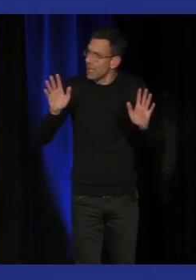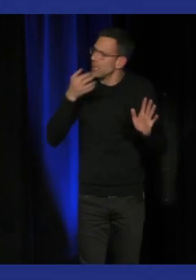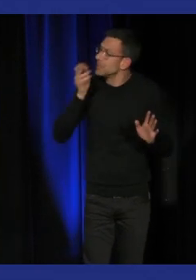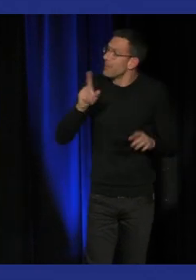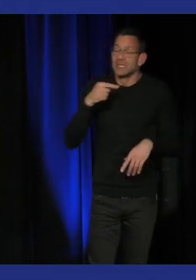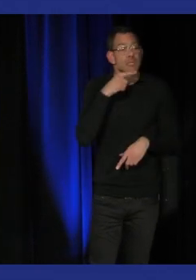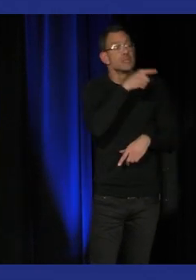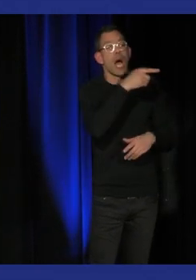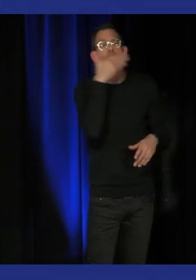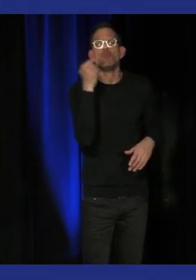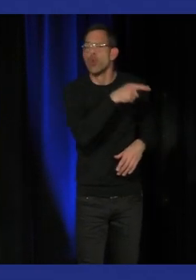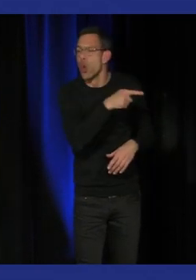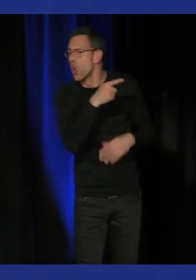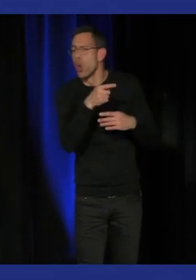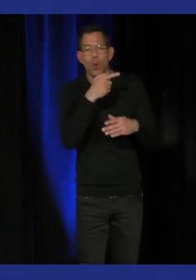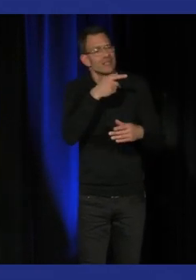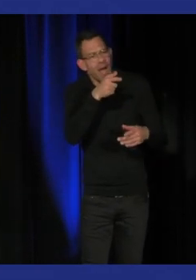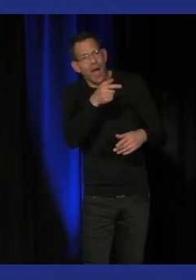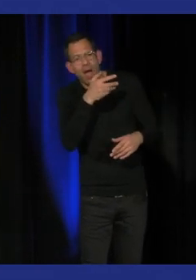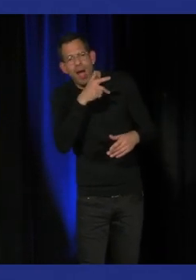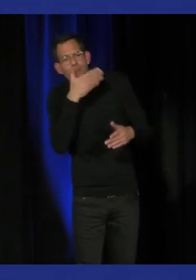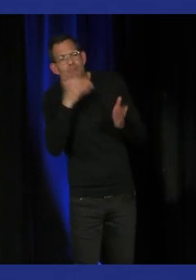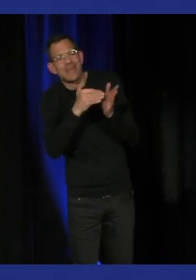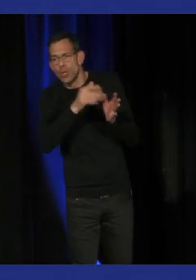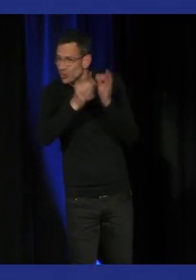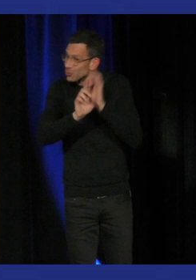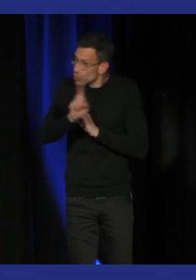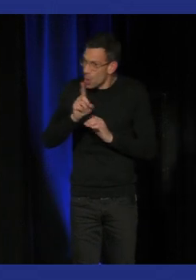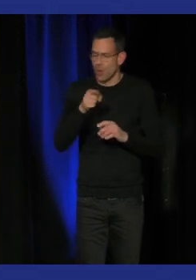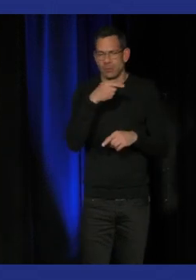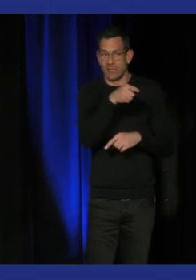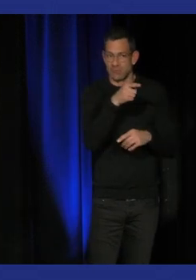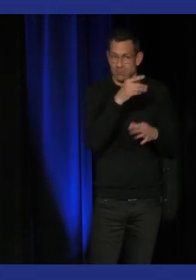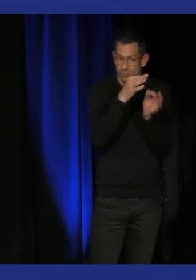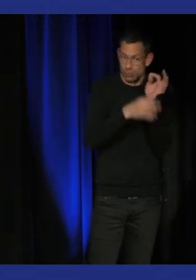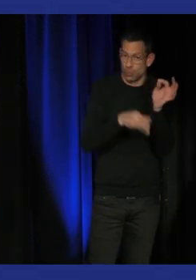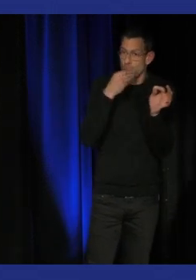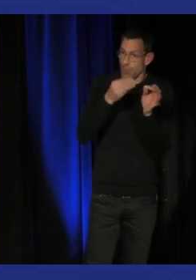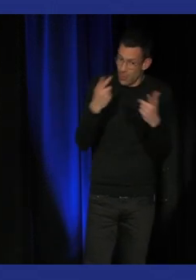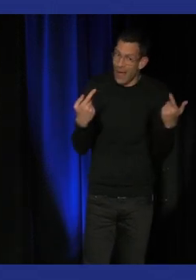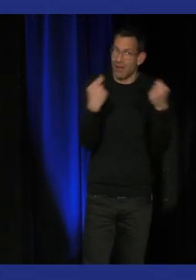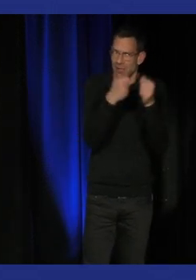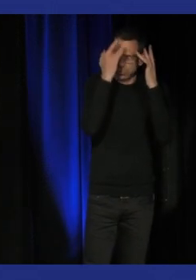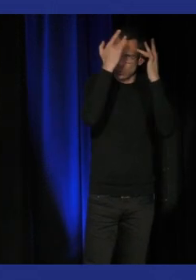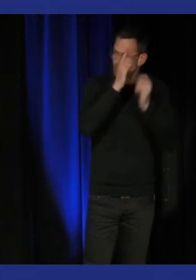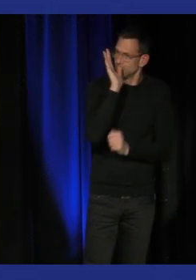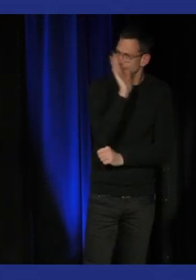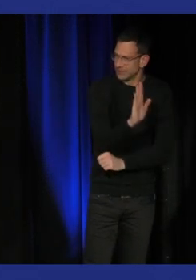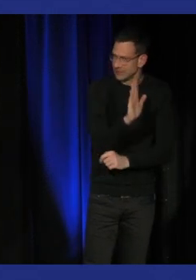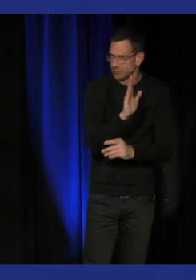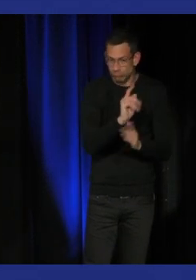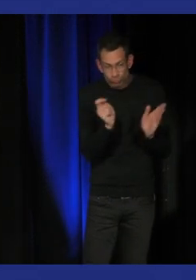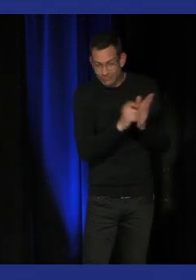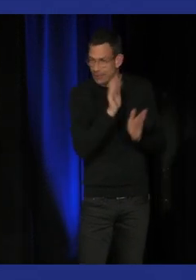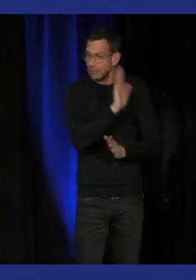c'est la bonne solution. Ouais, c'est la bonne solution dans un environnement culturel à un moment donné.